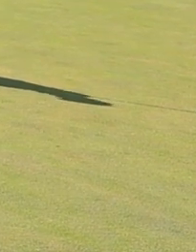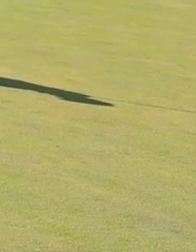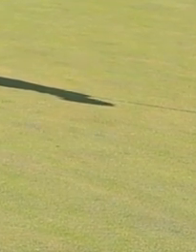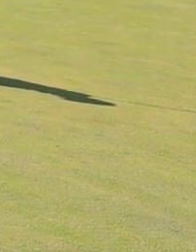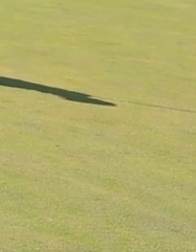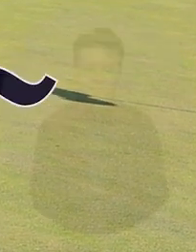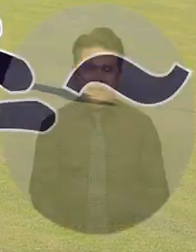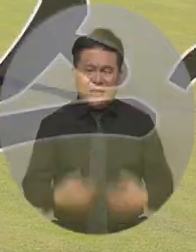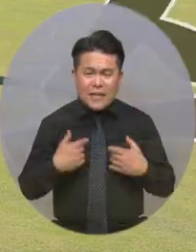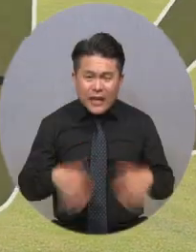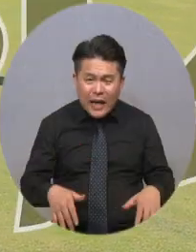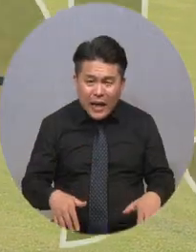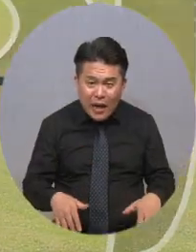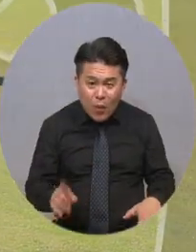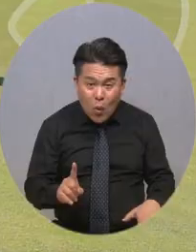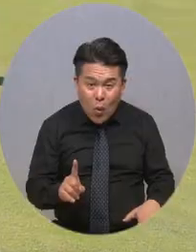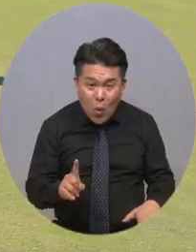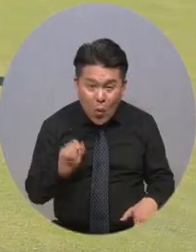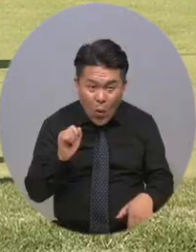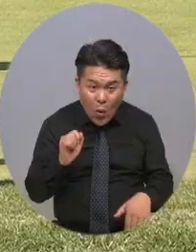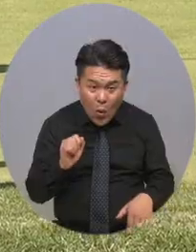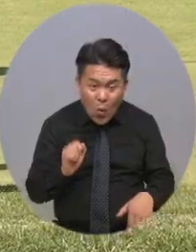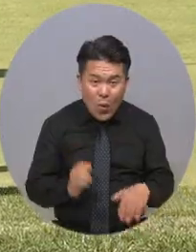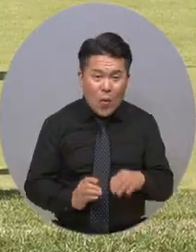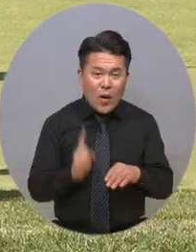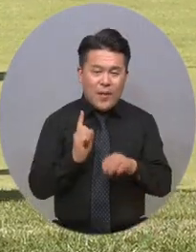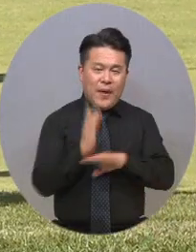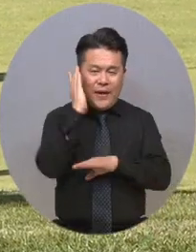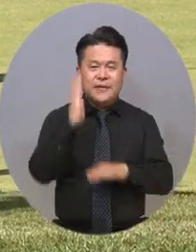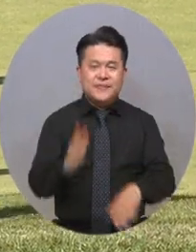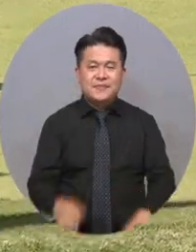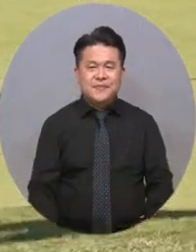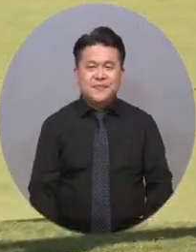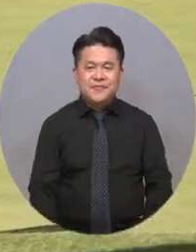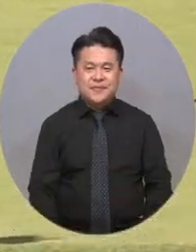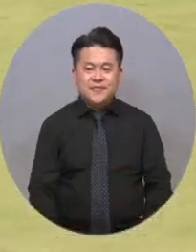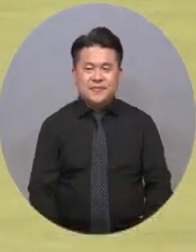아 너무 약했어. 나이스 보기! 나이스 보기!